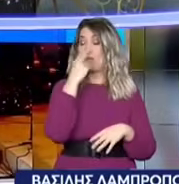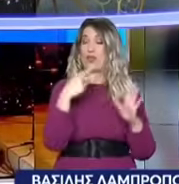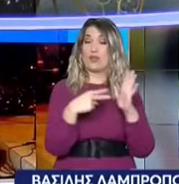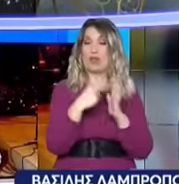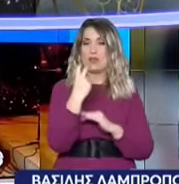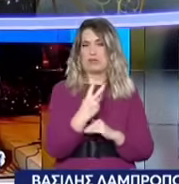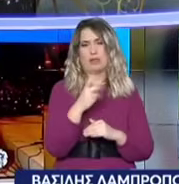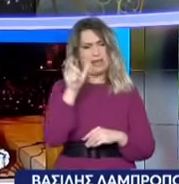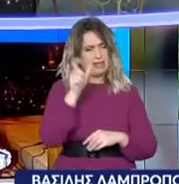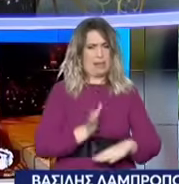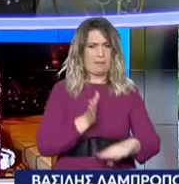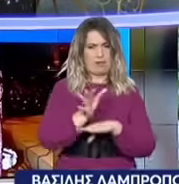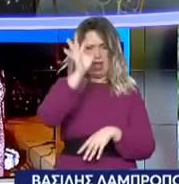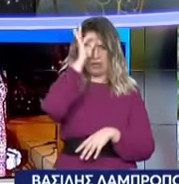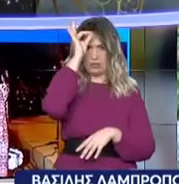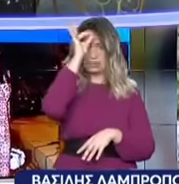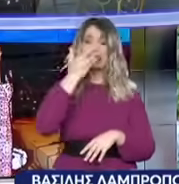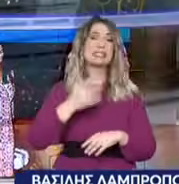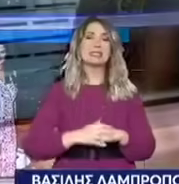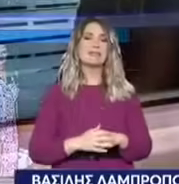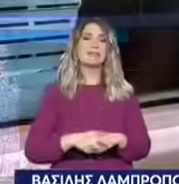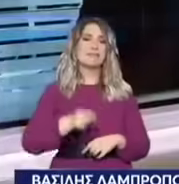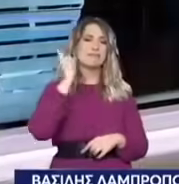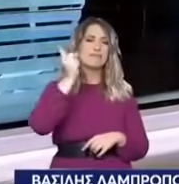όπως είχε καταγγείλει. Τότε είχε κατηγορήσει έναν